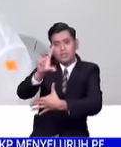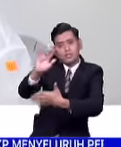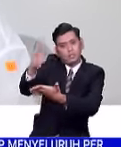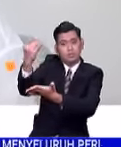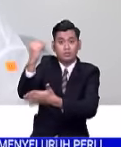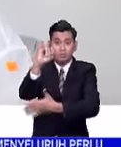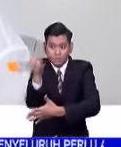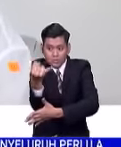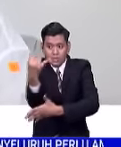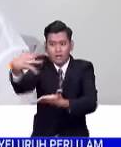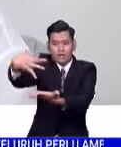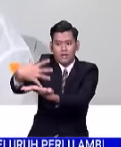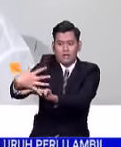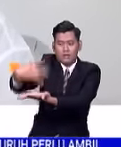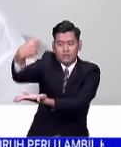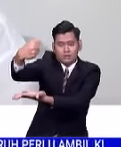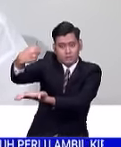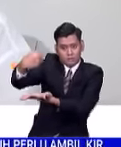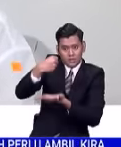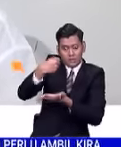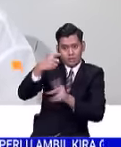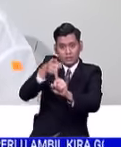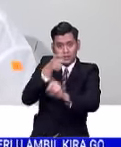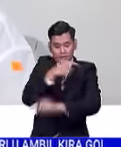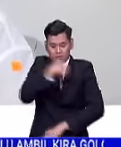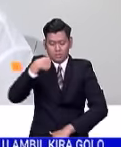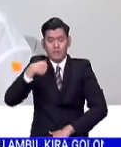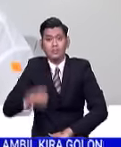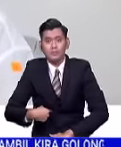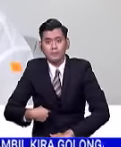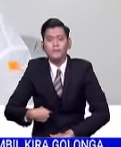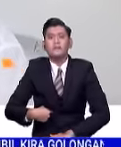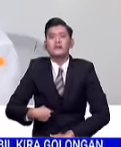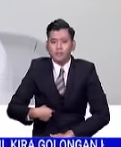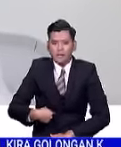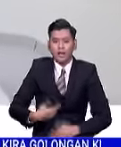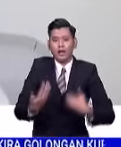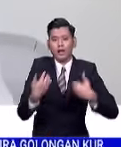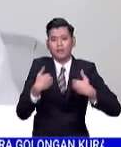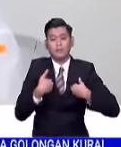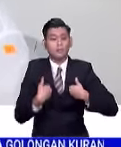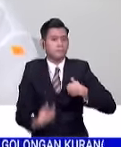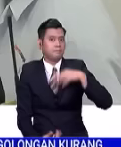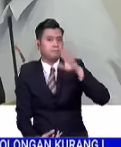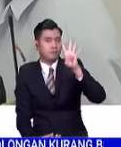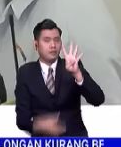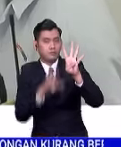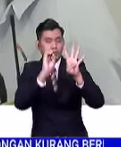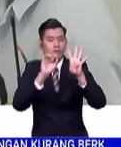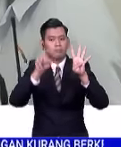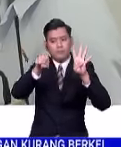yang diimport daripada China, daripada China adalah sebanyak 10.4 juta.